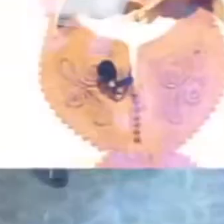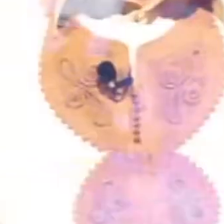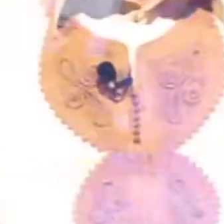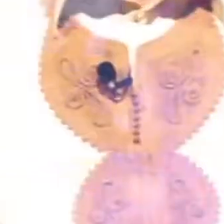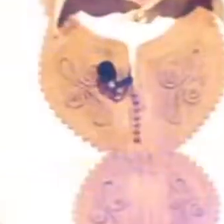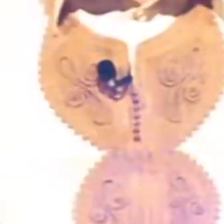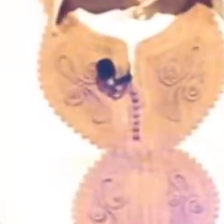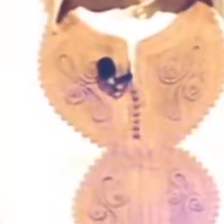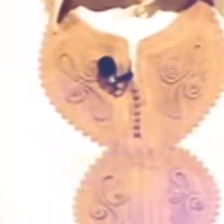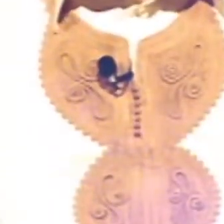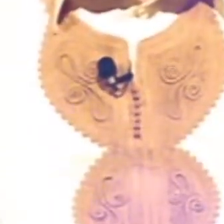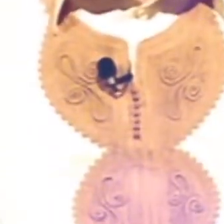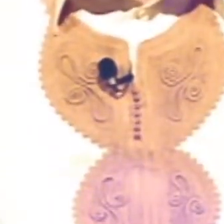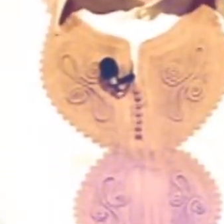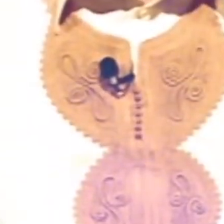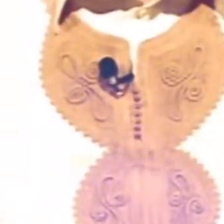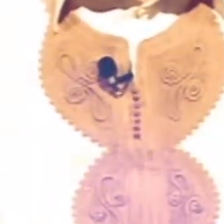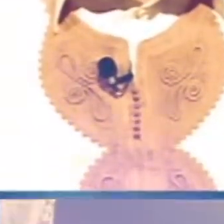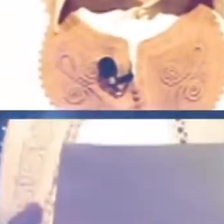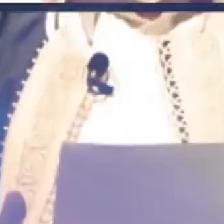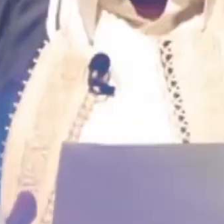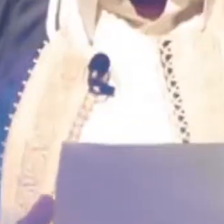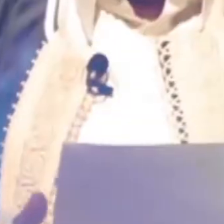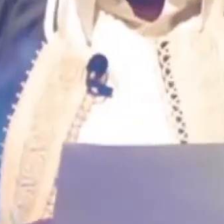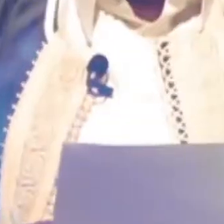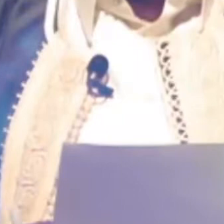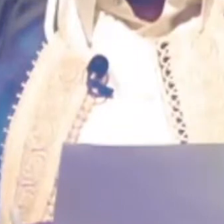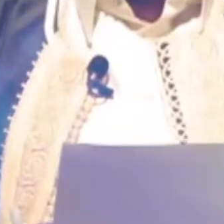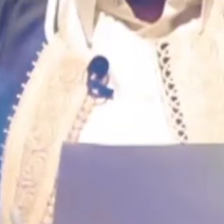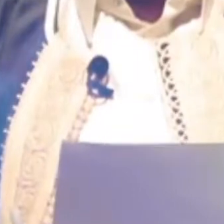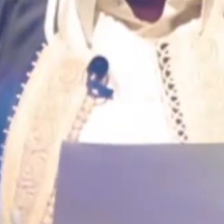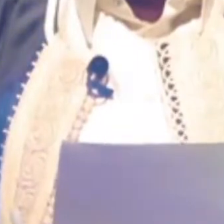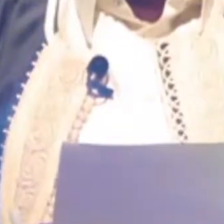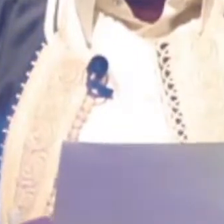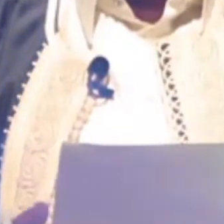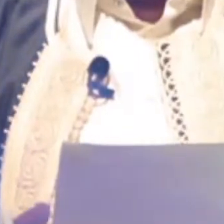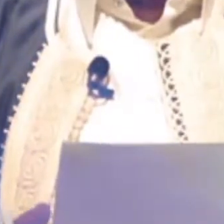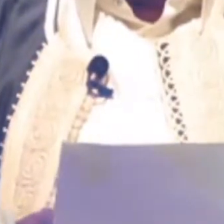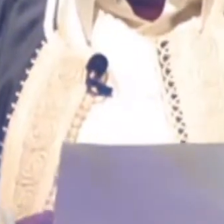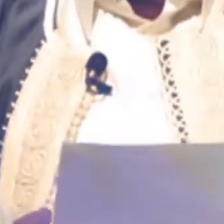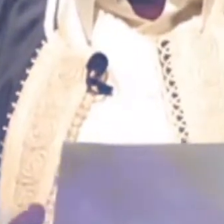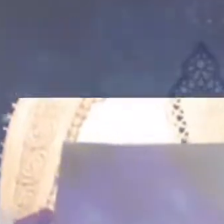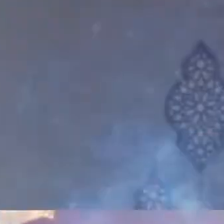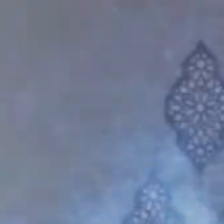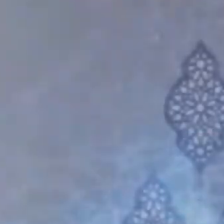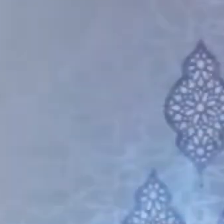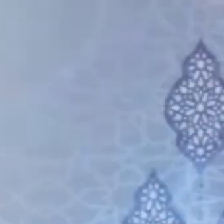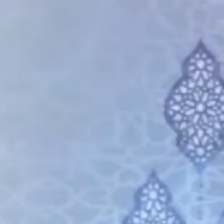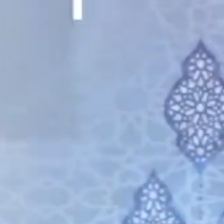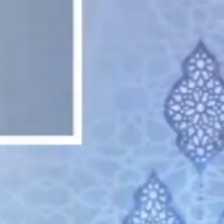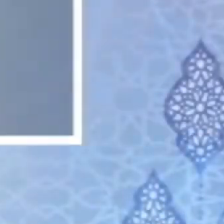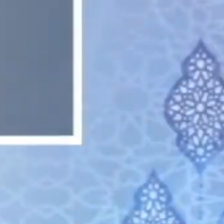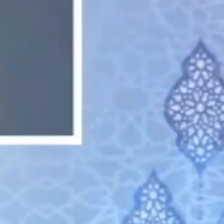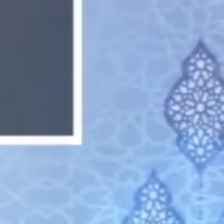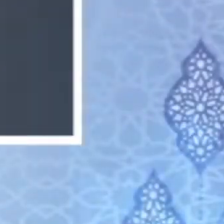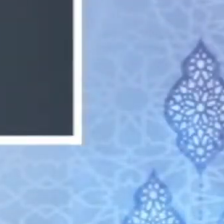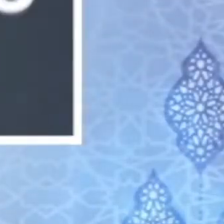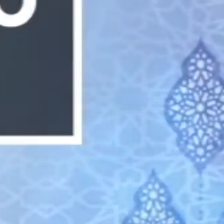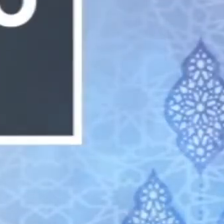نشاورهم ونأخذ من ضياهم إخاء إن أمر الناس